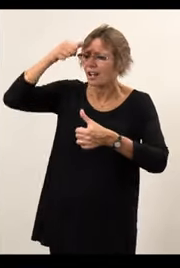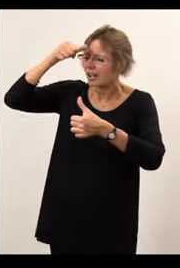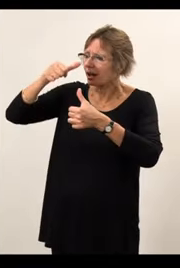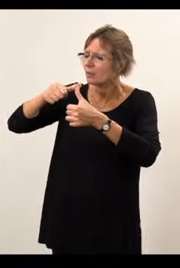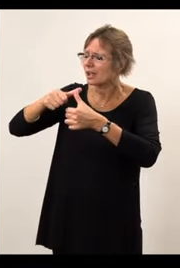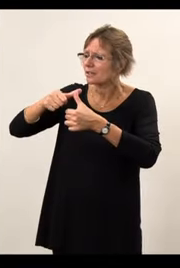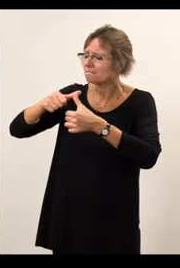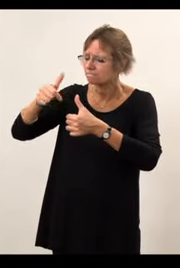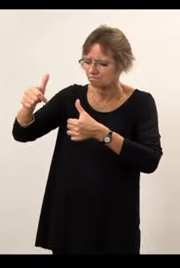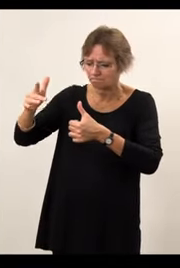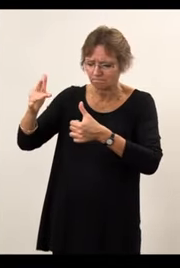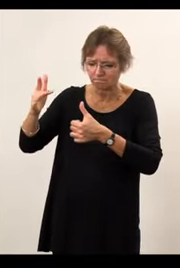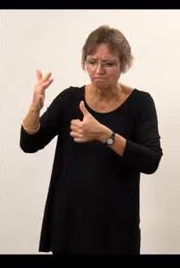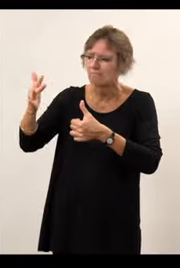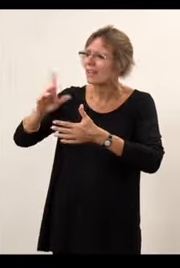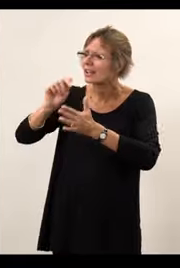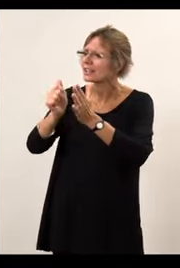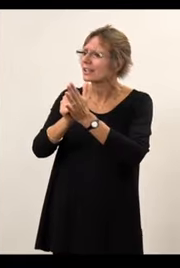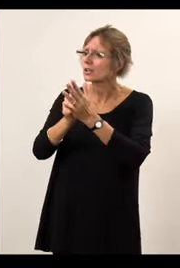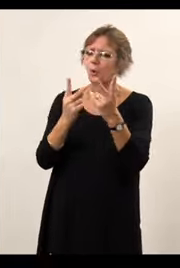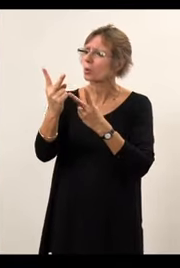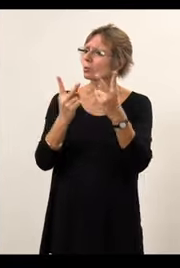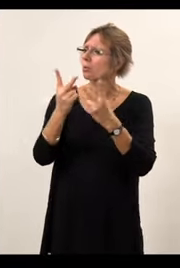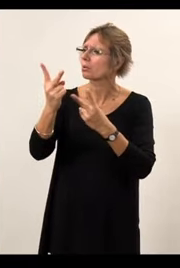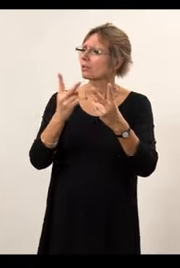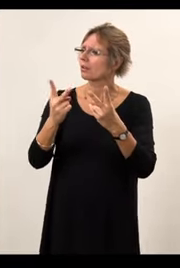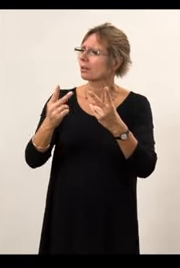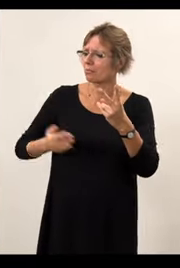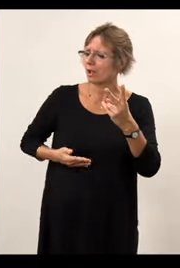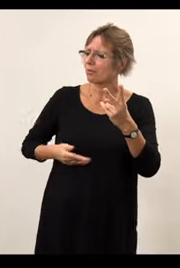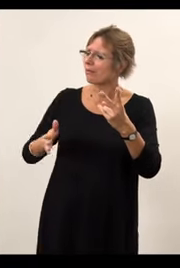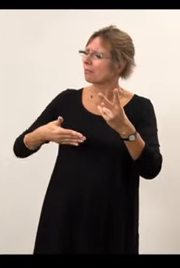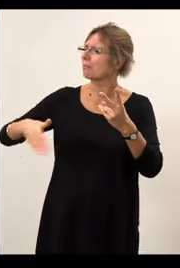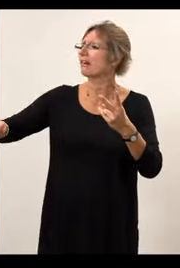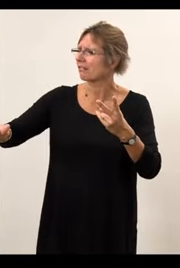Tu te souviens de ça, le jour où il l'a laissé sur le bord de l'autoroute?